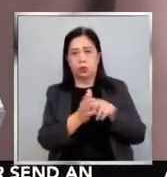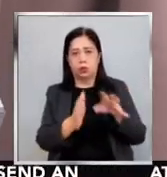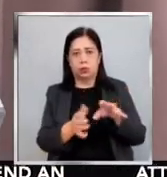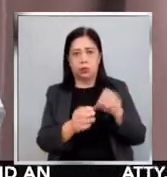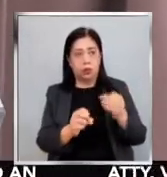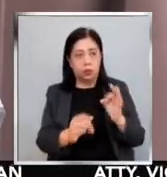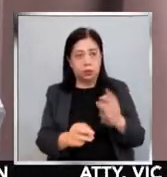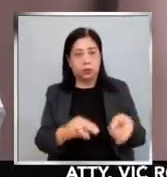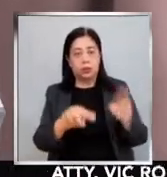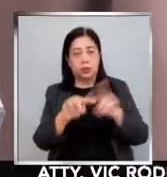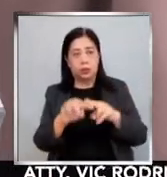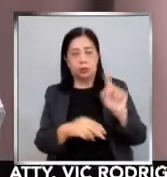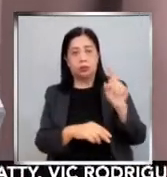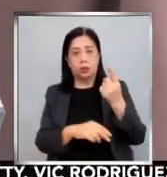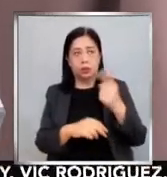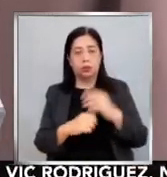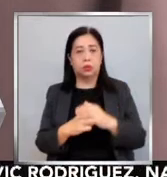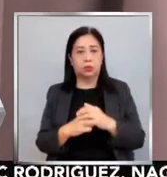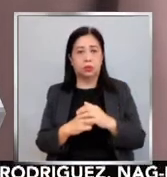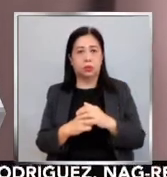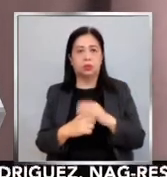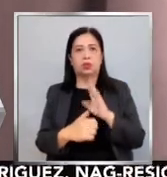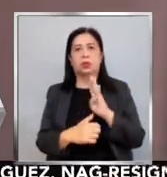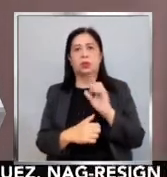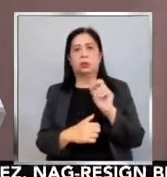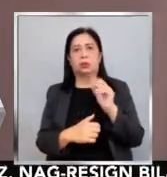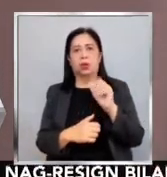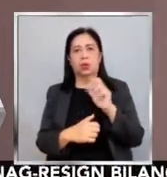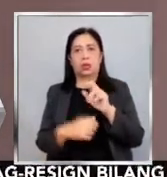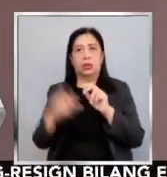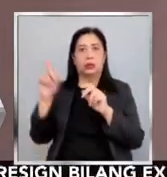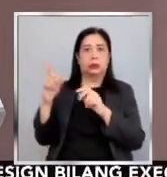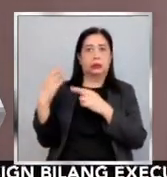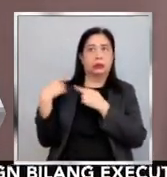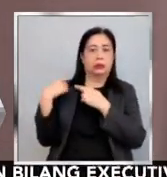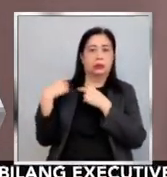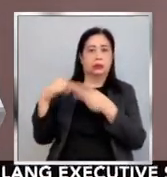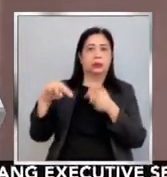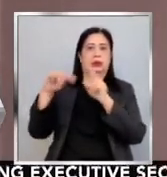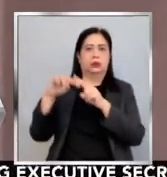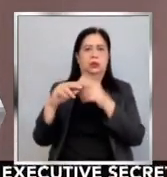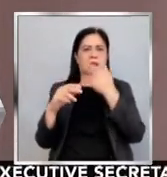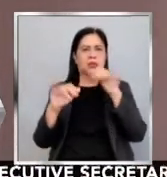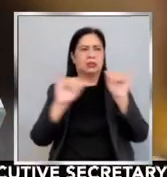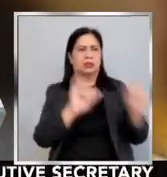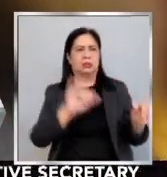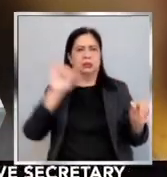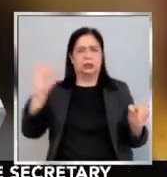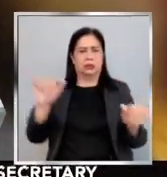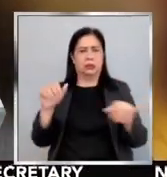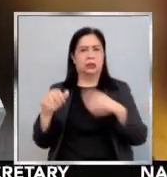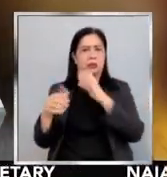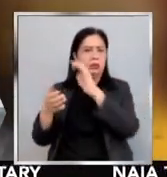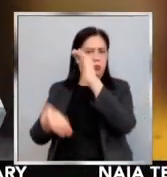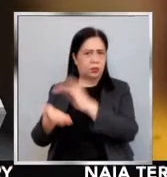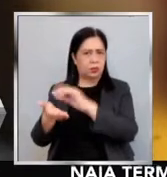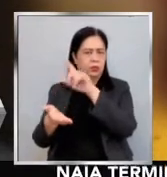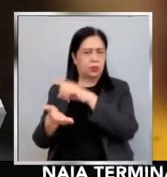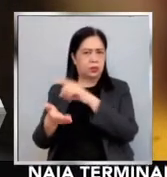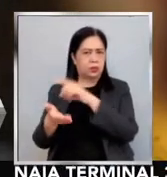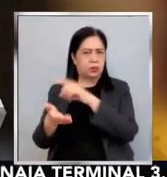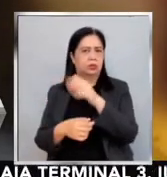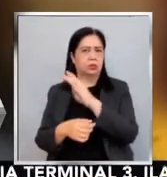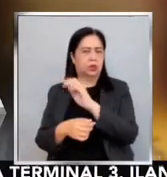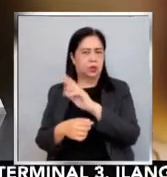piso, boundary naman namin ang itataas. Pag nila itaas yung pamasahe, yung kurudo nilang ibaba. Ang commuter na si